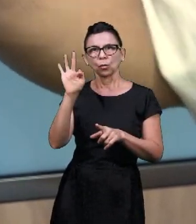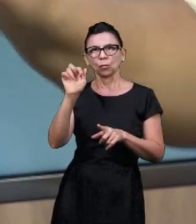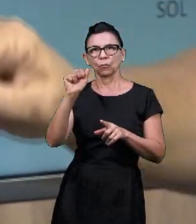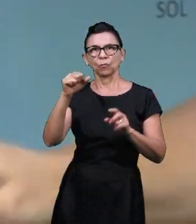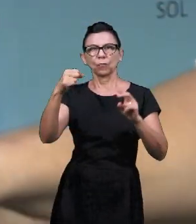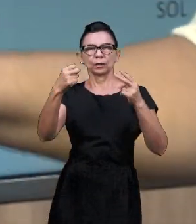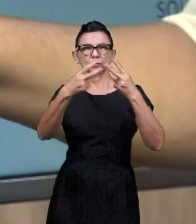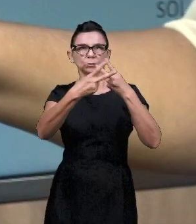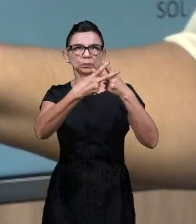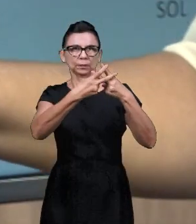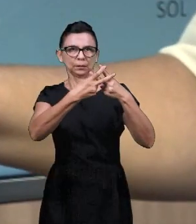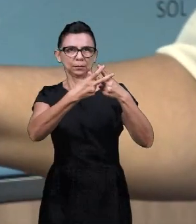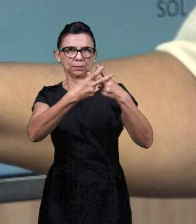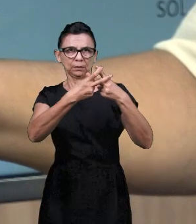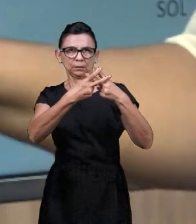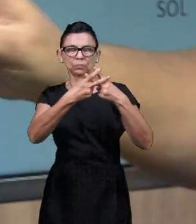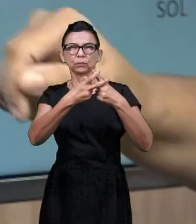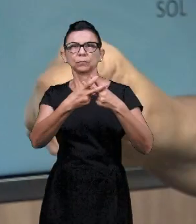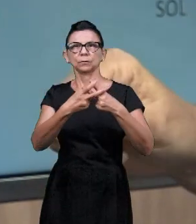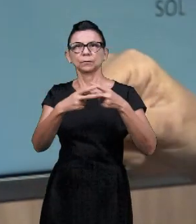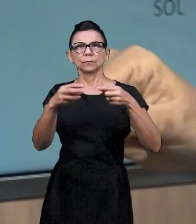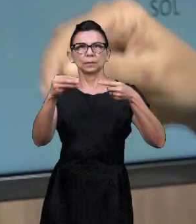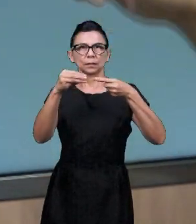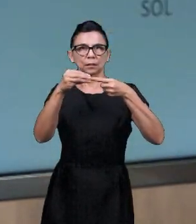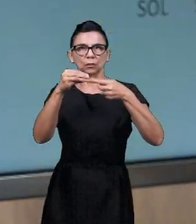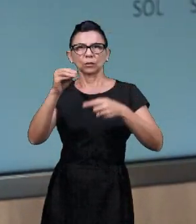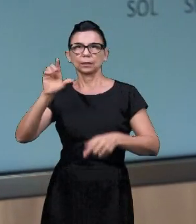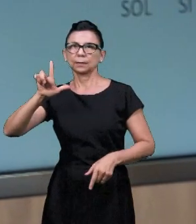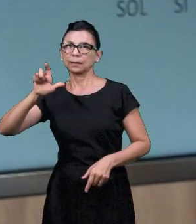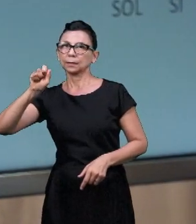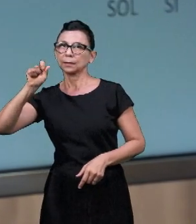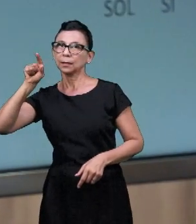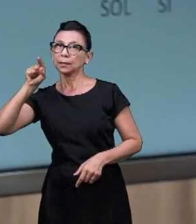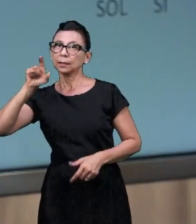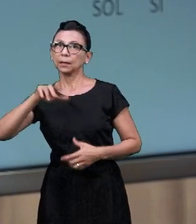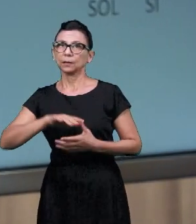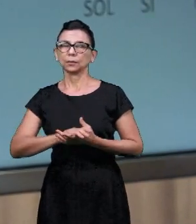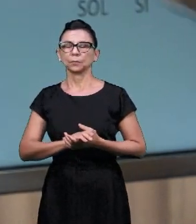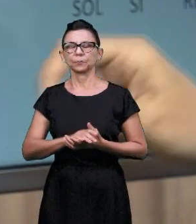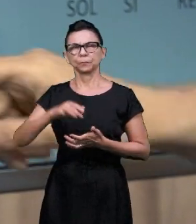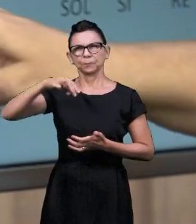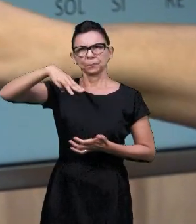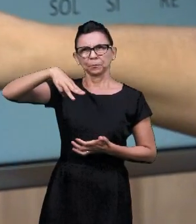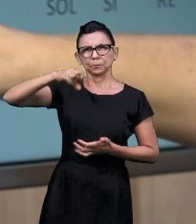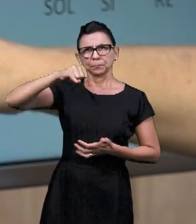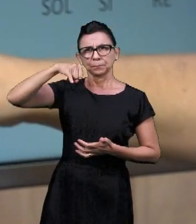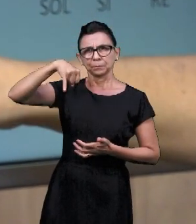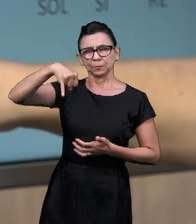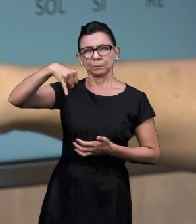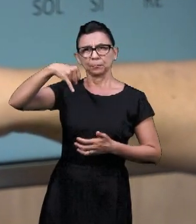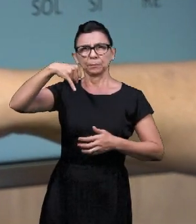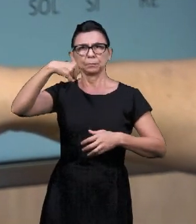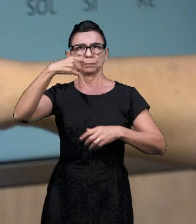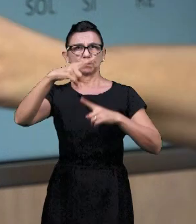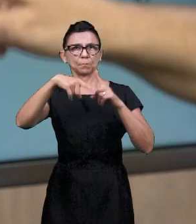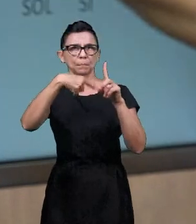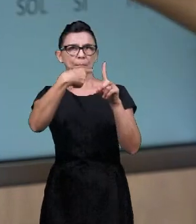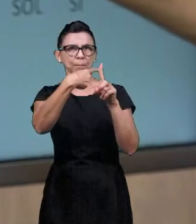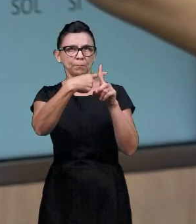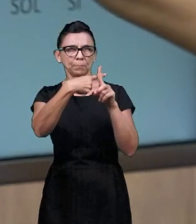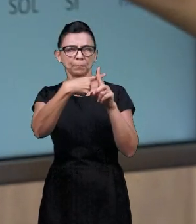en vert, et la note la. L'accord de mi majeur, la note mi, le